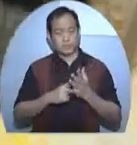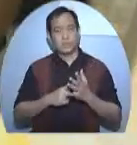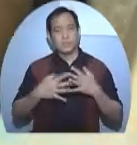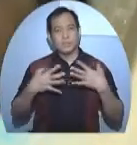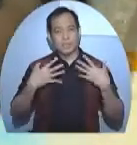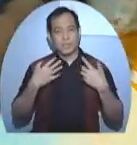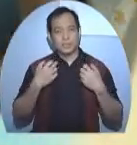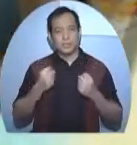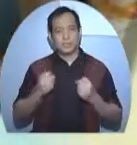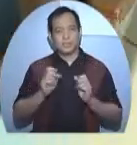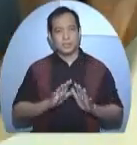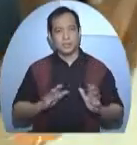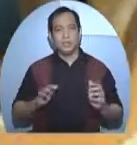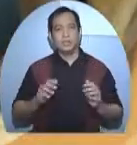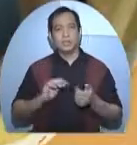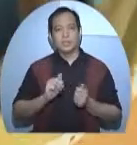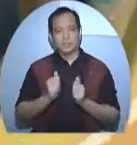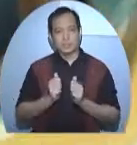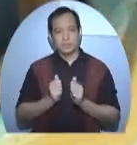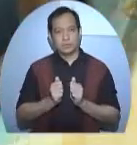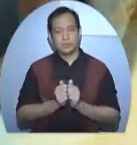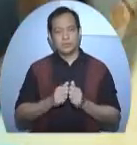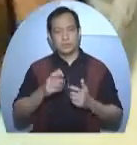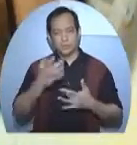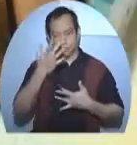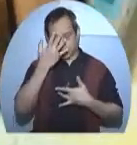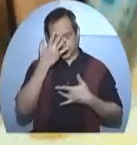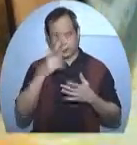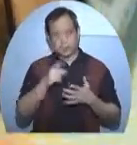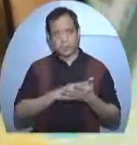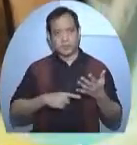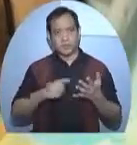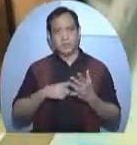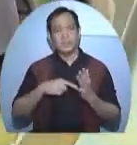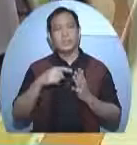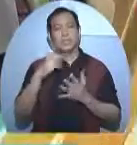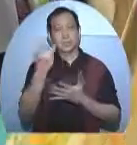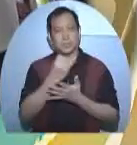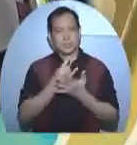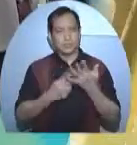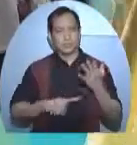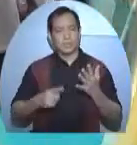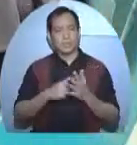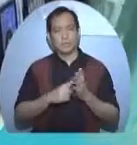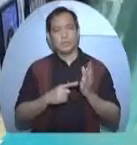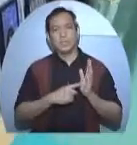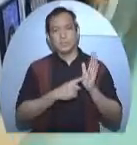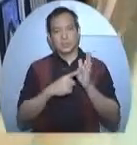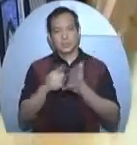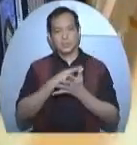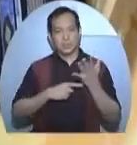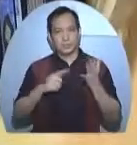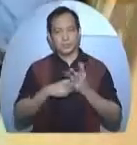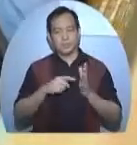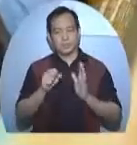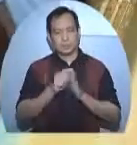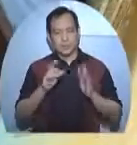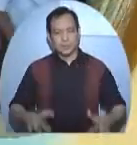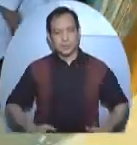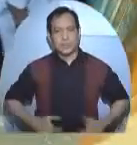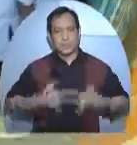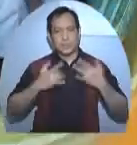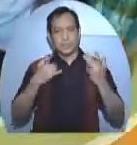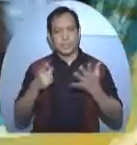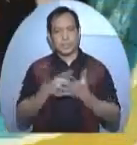ang nagpapalakas sa mga batang may iniindang sakit. Ang bawat obra na nakasabit ay simbolo ng kanilang makulay